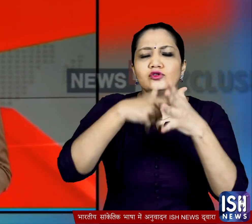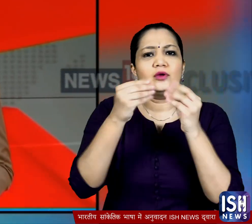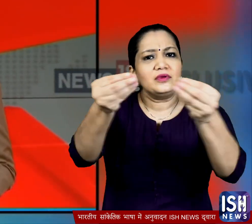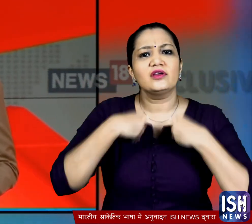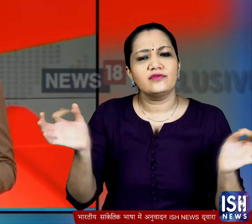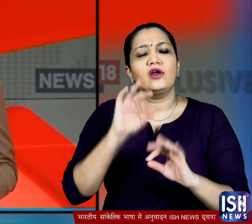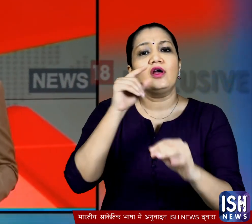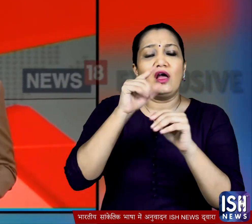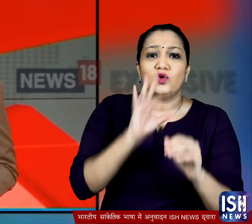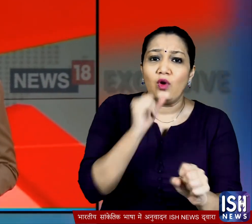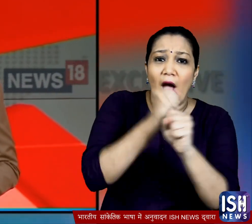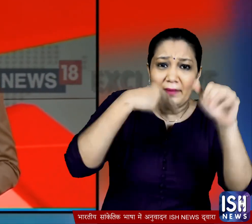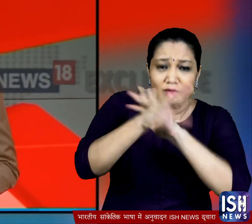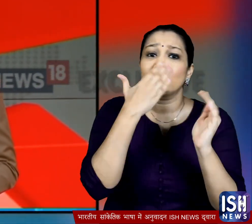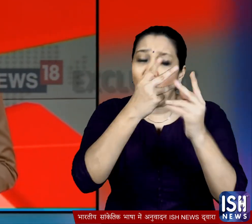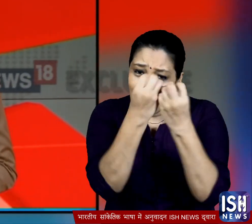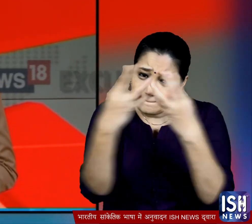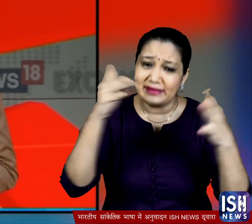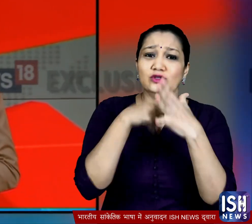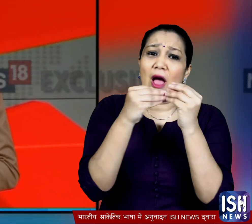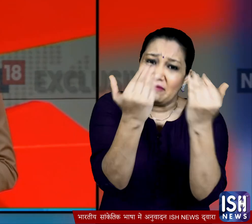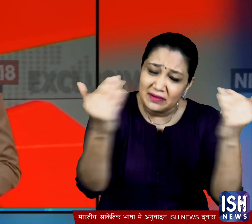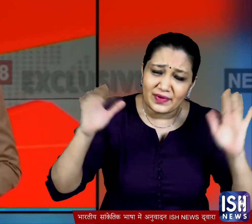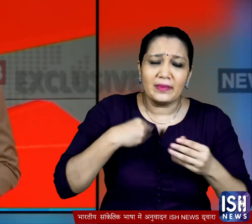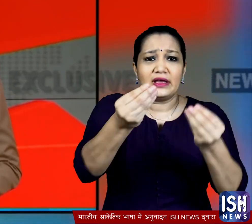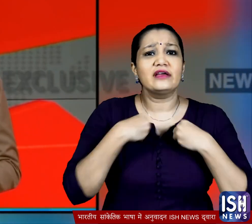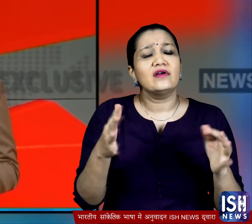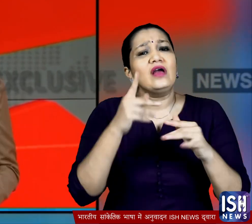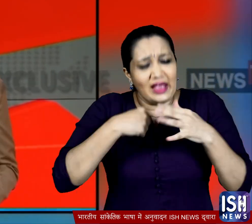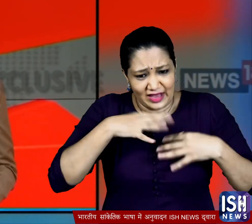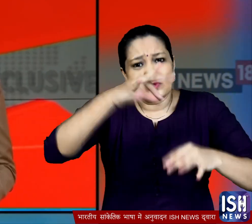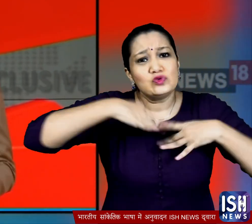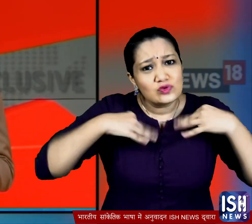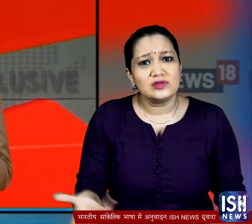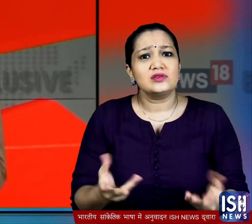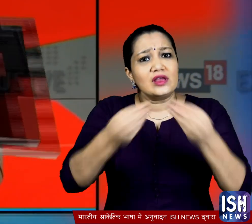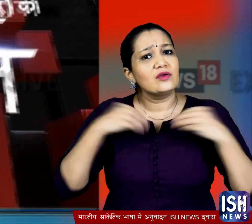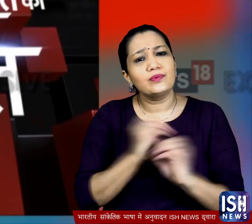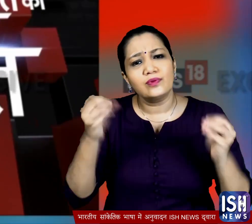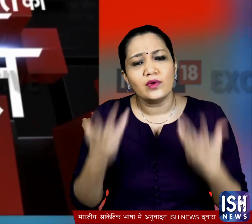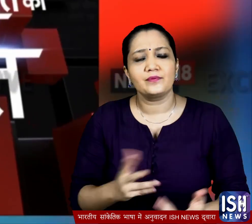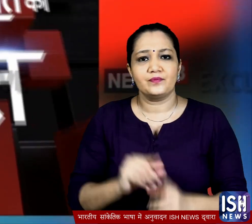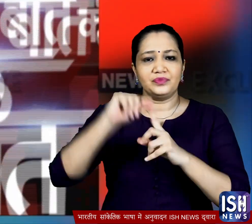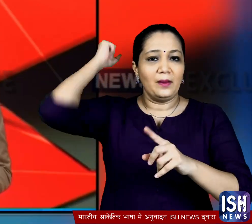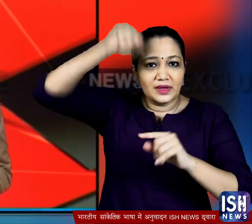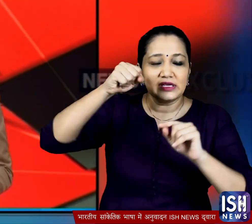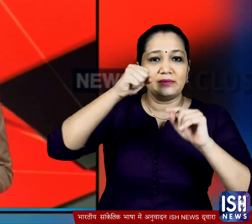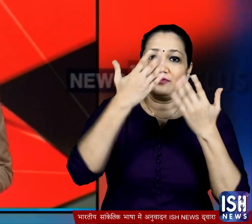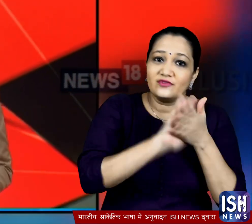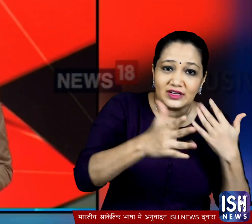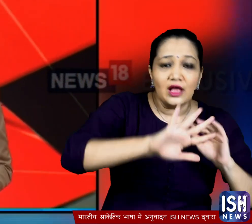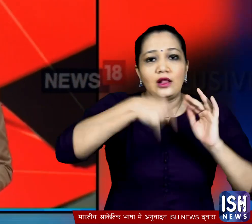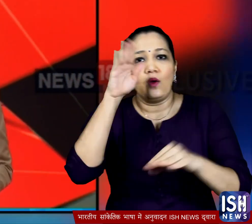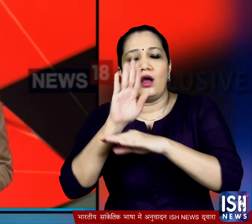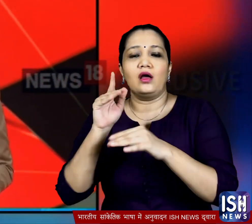बन गए हैं, जो सरकारी स्कूलों में खाली पदों का आंकड़ा लेकर सवाल उठाते घूम रहे हैं कि पद खाली हैं तो उनको नौकरी क्यों नहीं दी जा रही। पंजाब के बाद